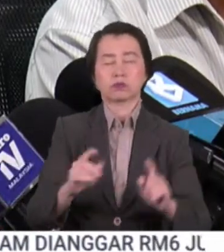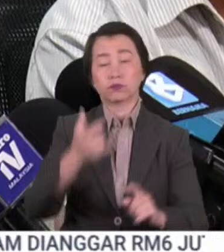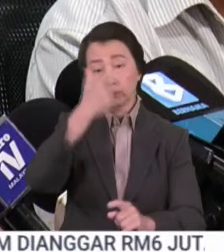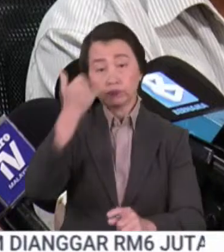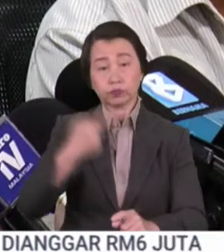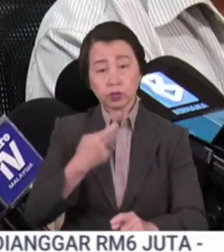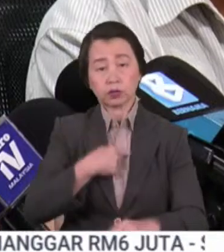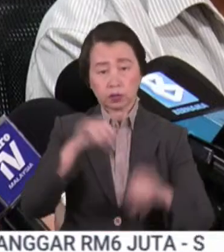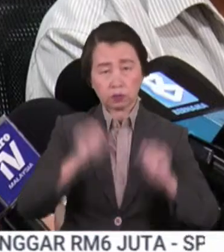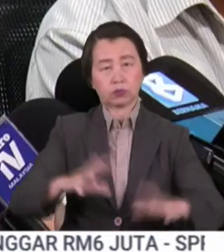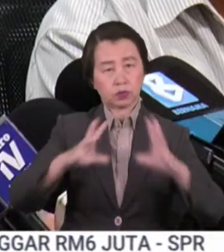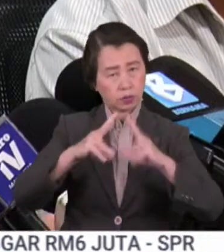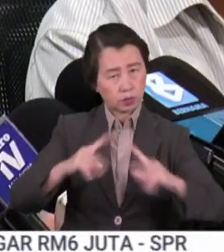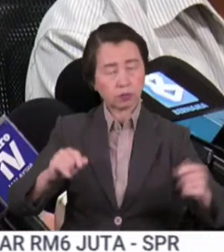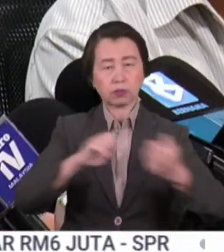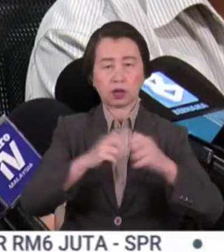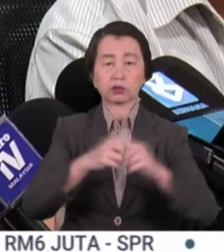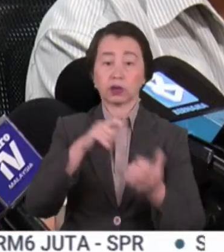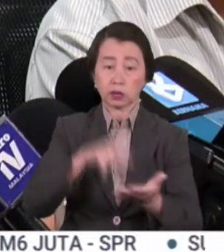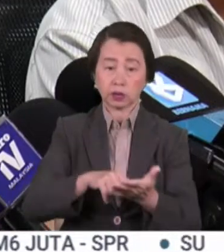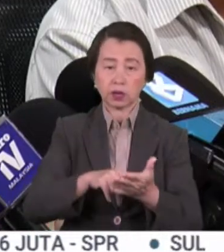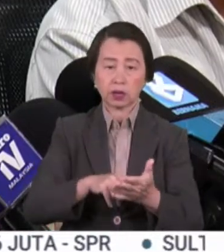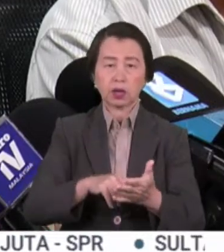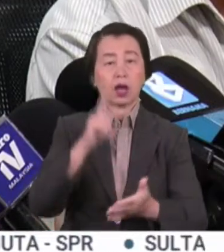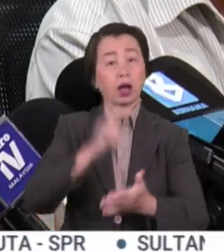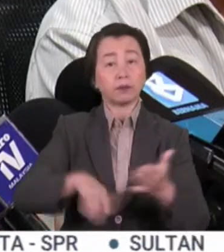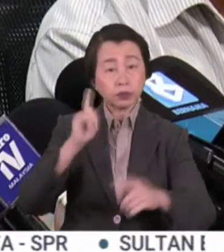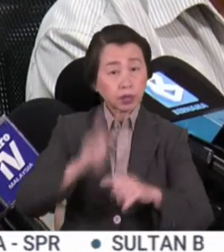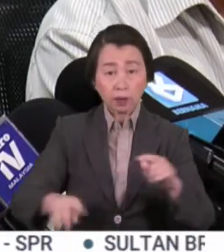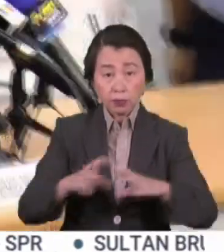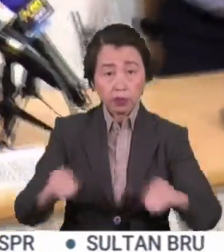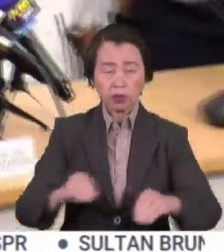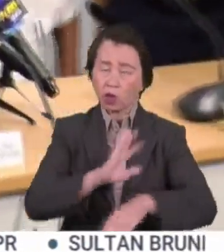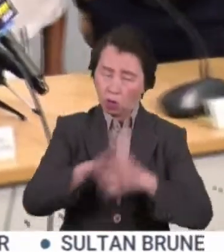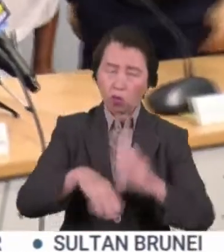beli selesaikan Ini hapus saja